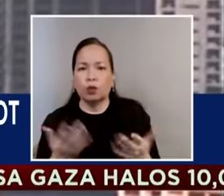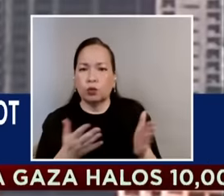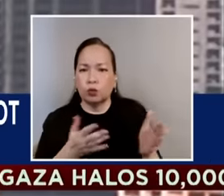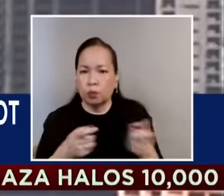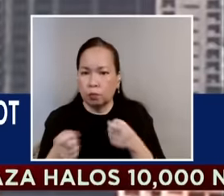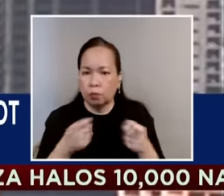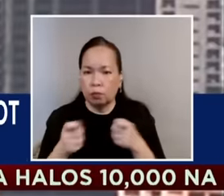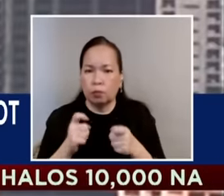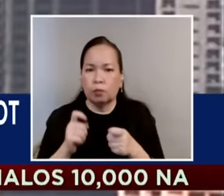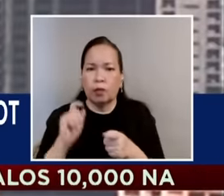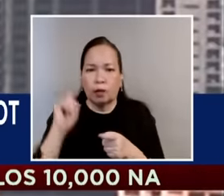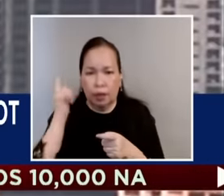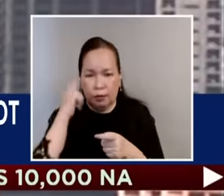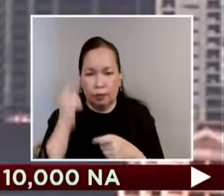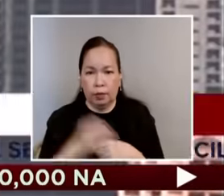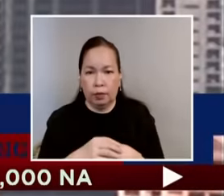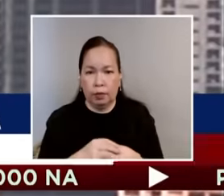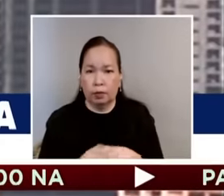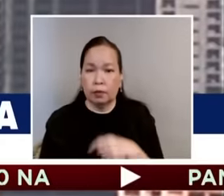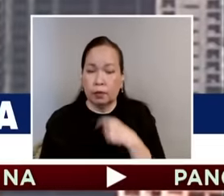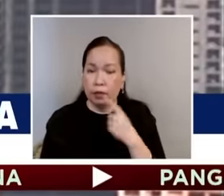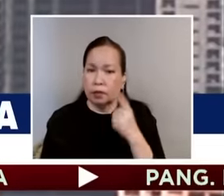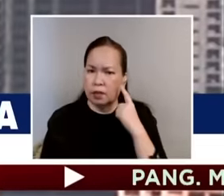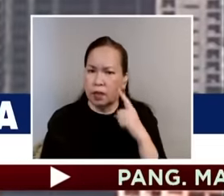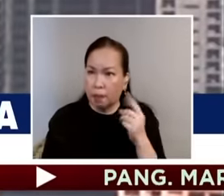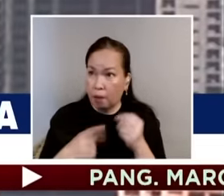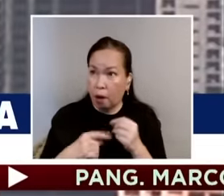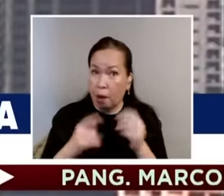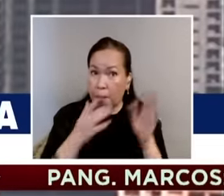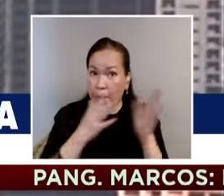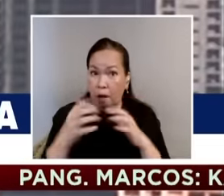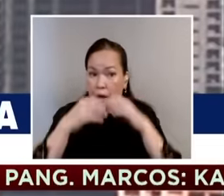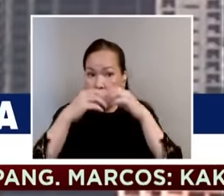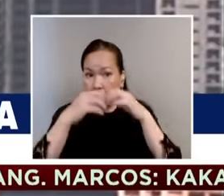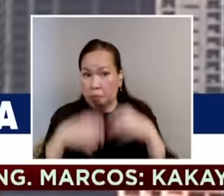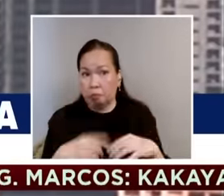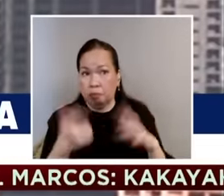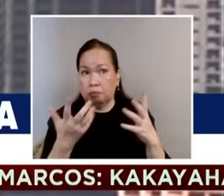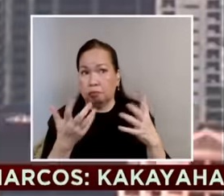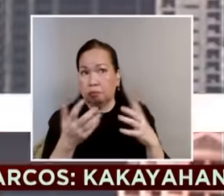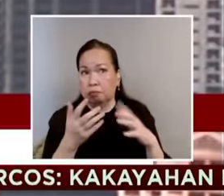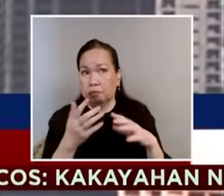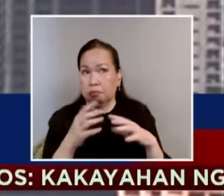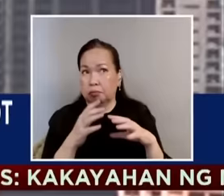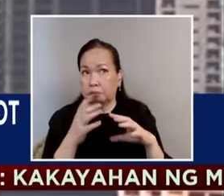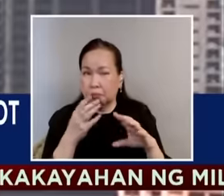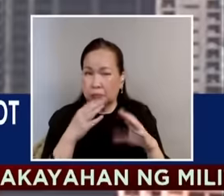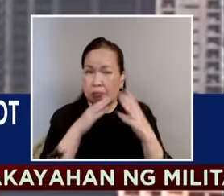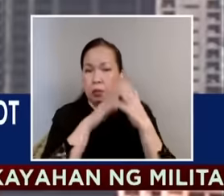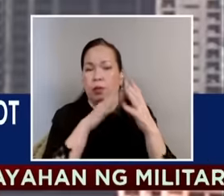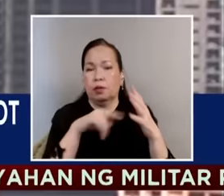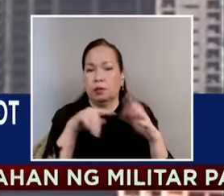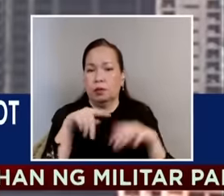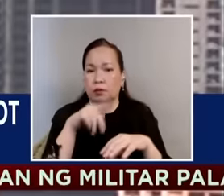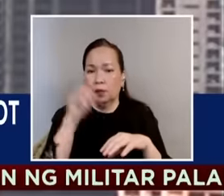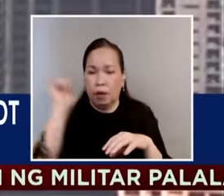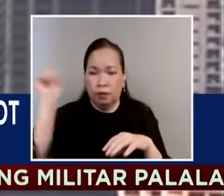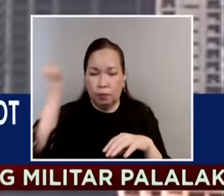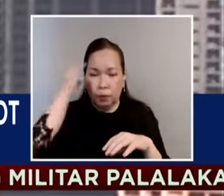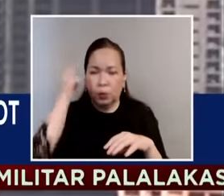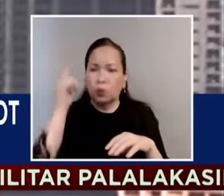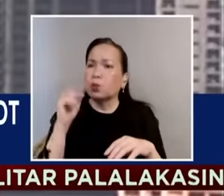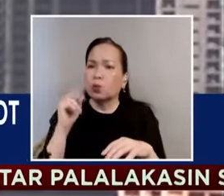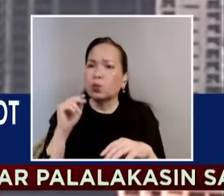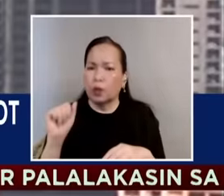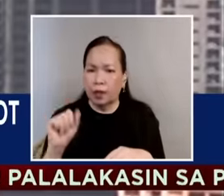Pero in so far as a destabilization plot is concerned, wala pong ganon. And the armed forces is loyal to the administration.